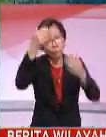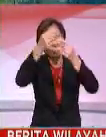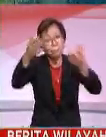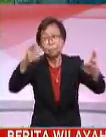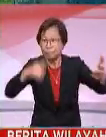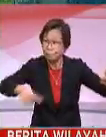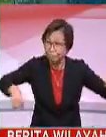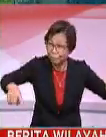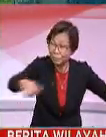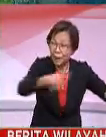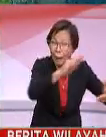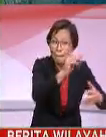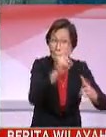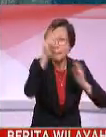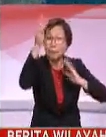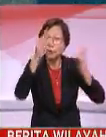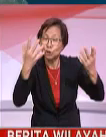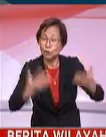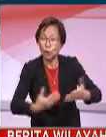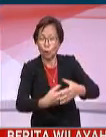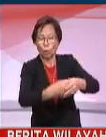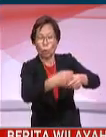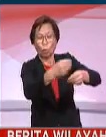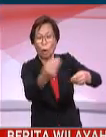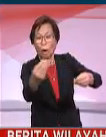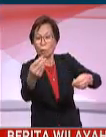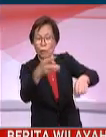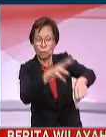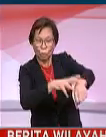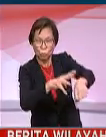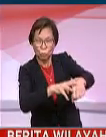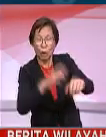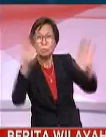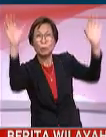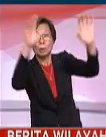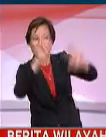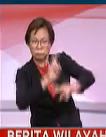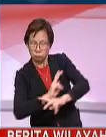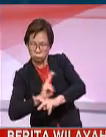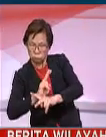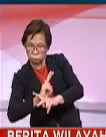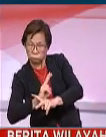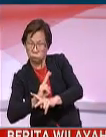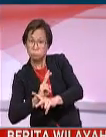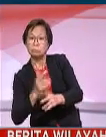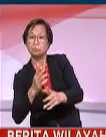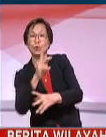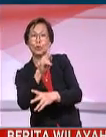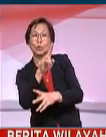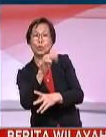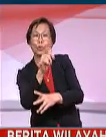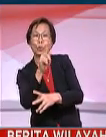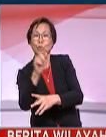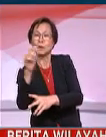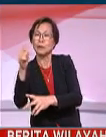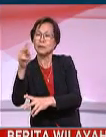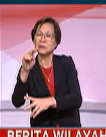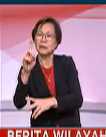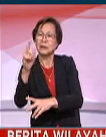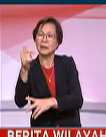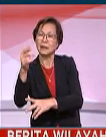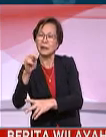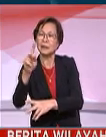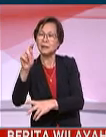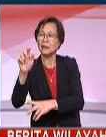makluman semua juga, Met Malaysia telah pun mengeluarkan amaran cuaca peringkat waspada melibatkan bahagian Kudat, Sandakan dan Tawau